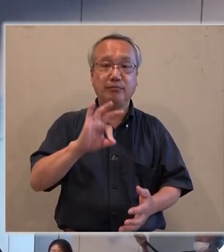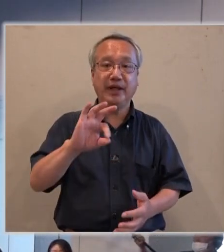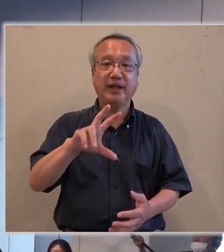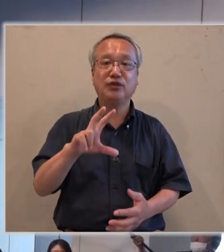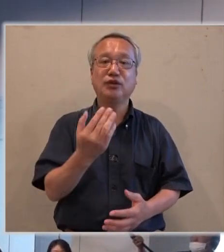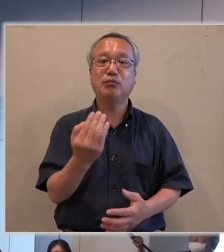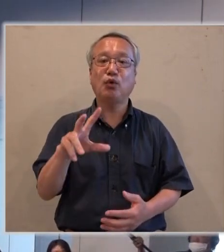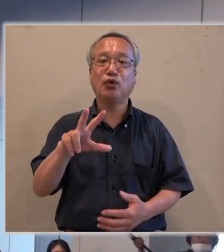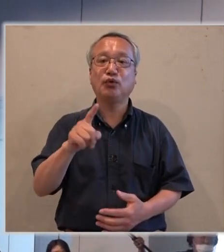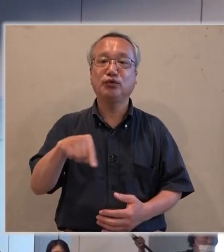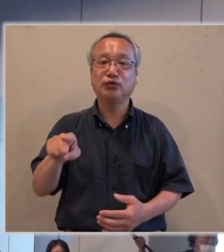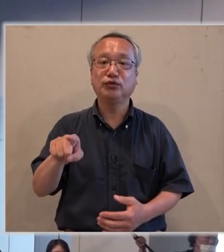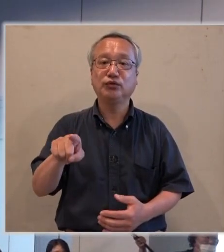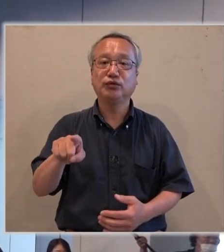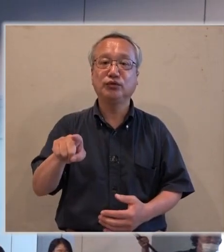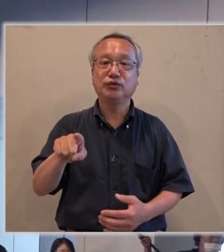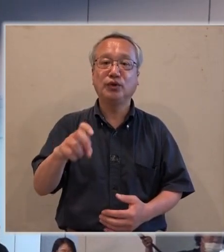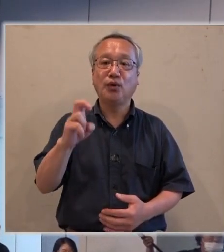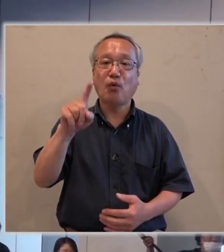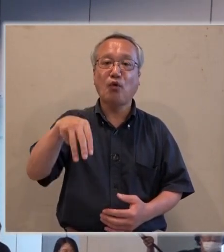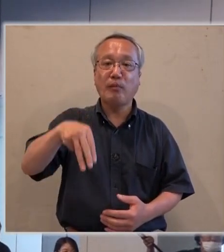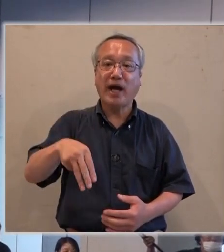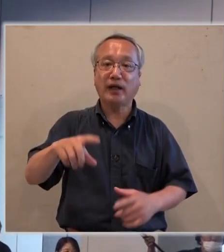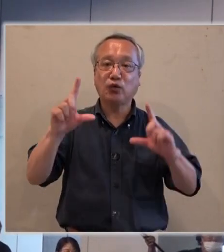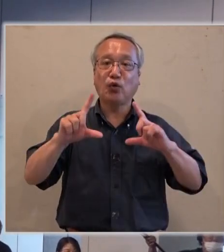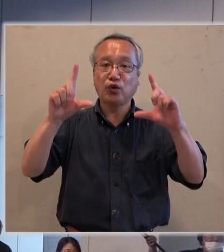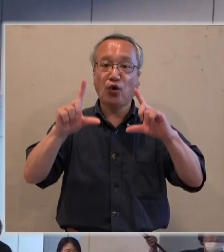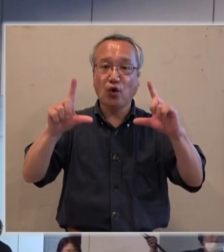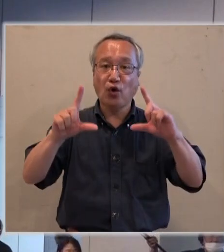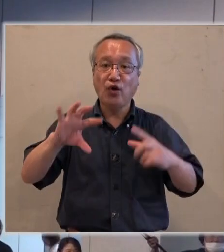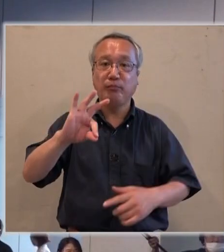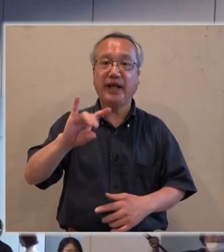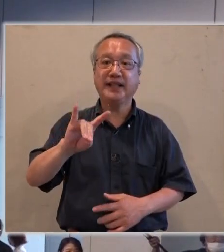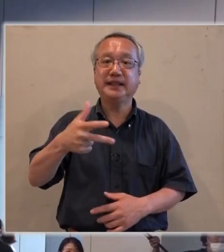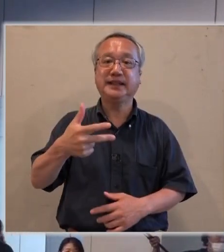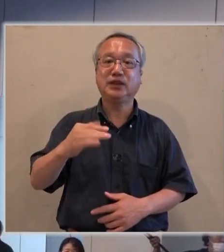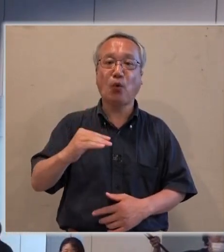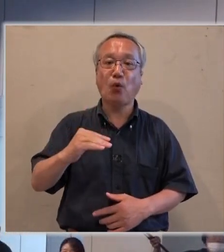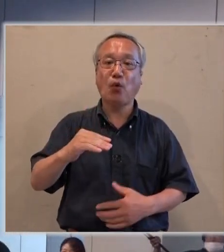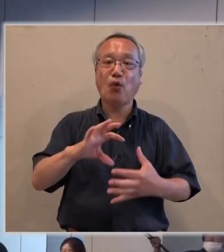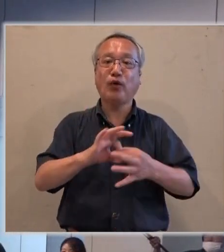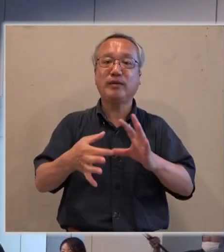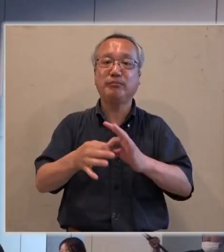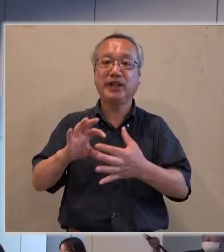ローマ、東京、メキシコのオリンピックの時